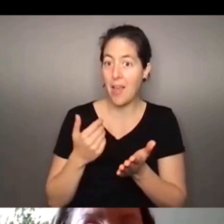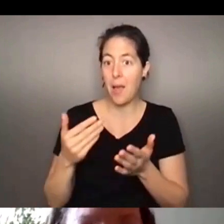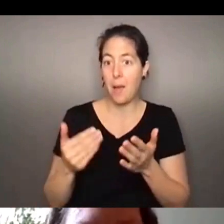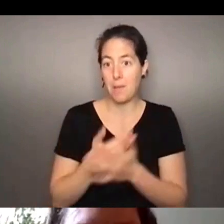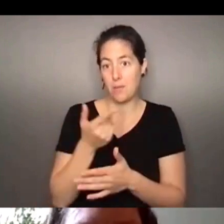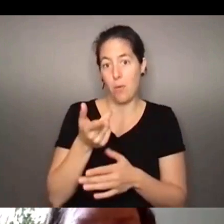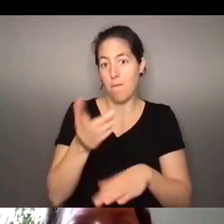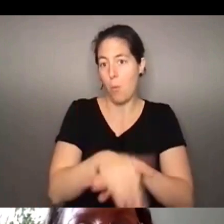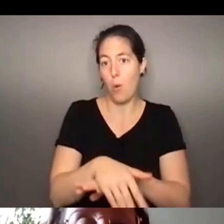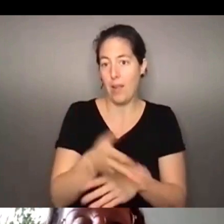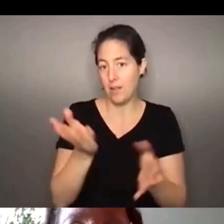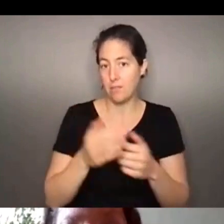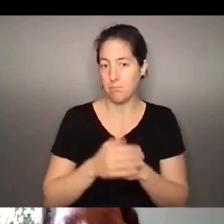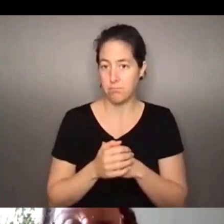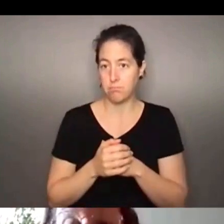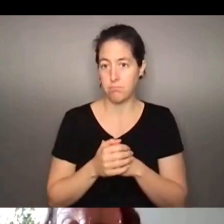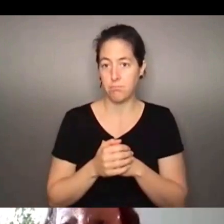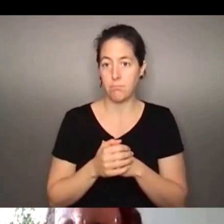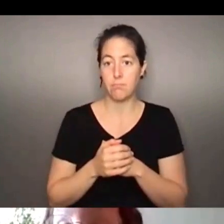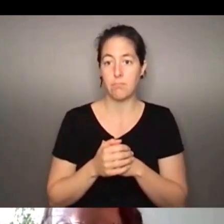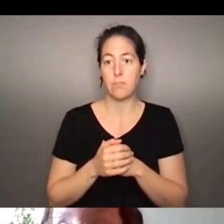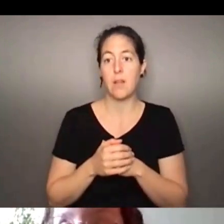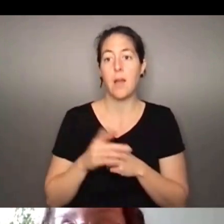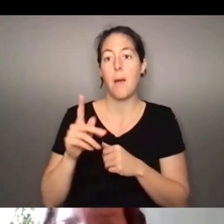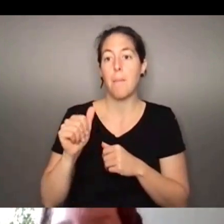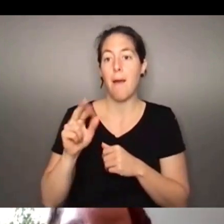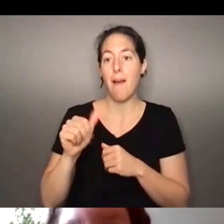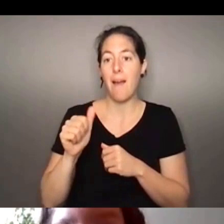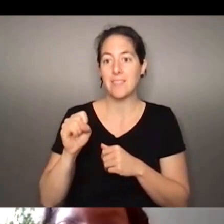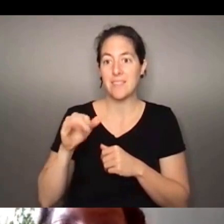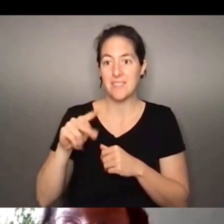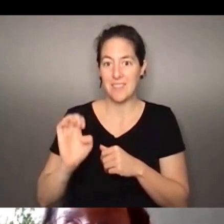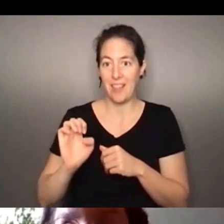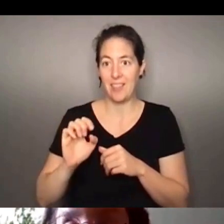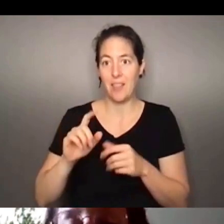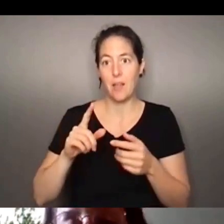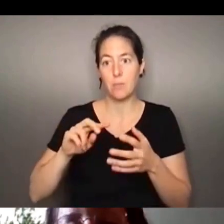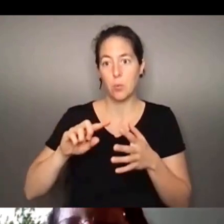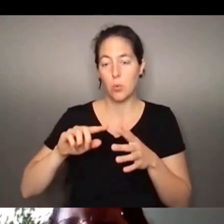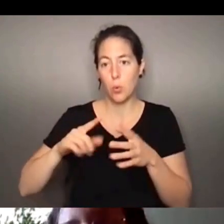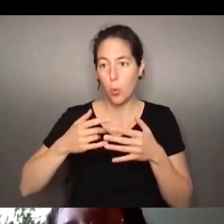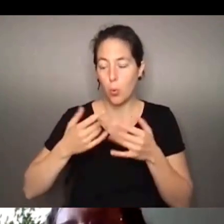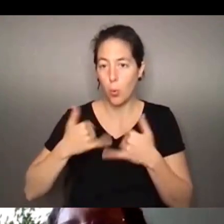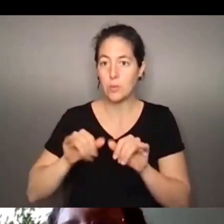mourir. Puis, les parasites vont continuer à aller sur les autres